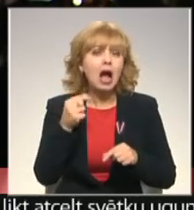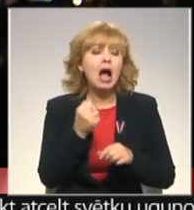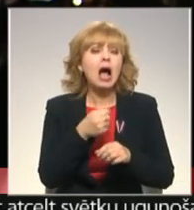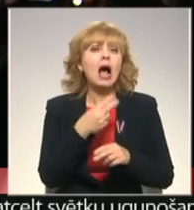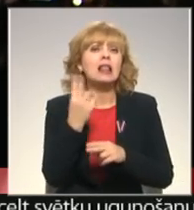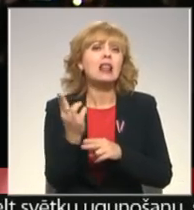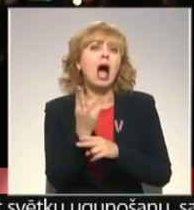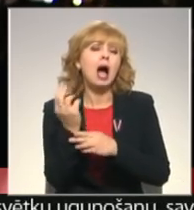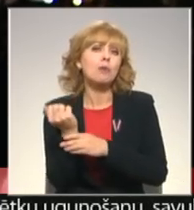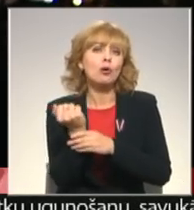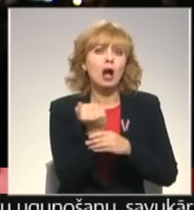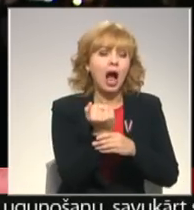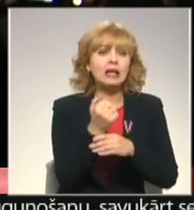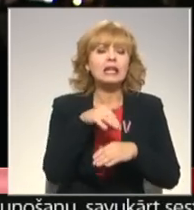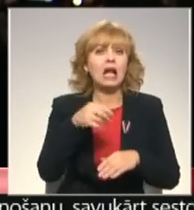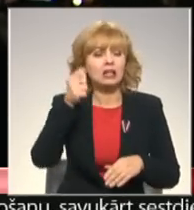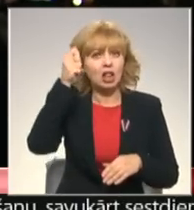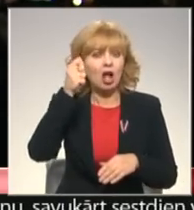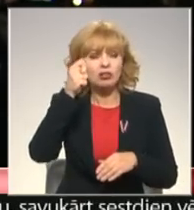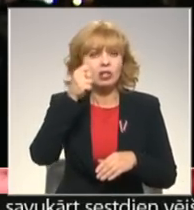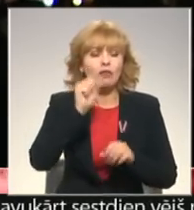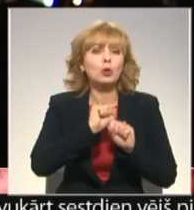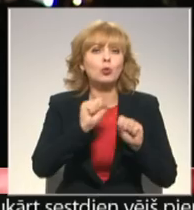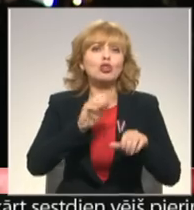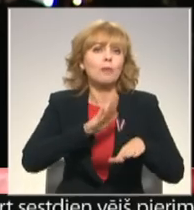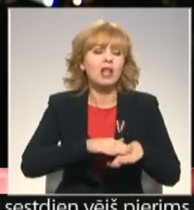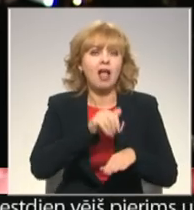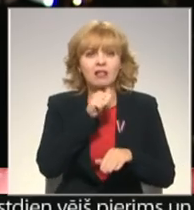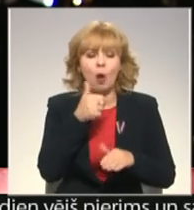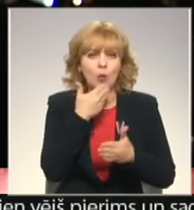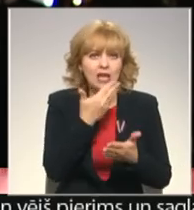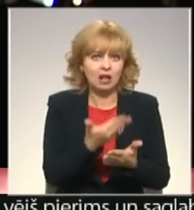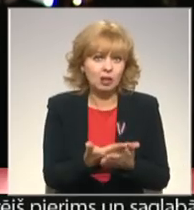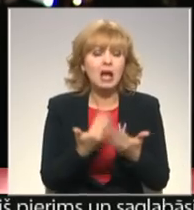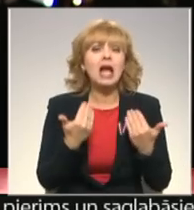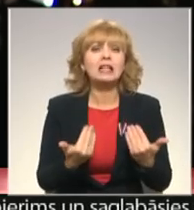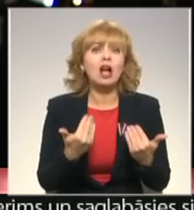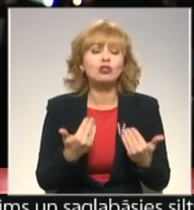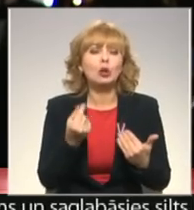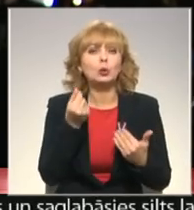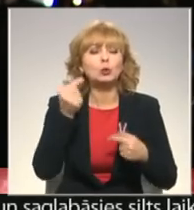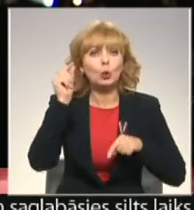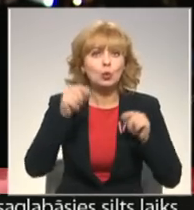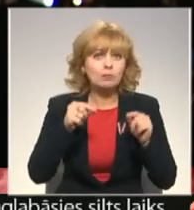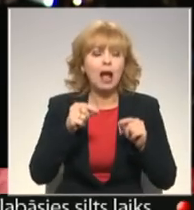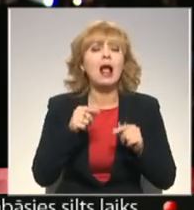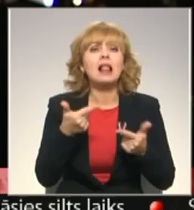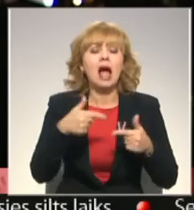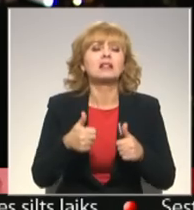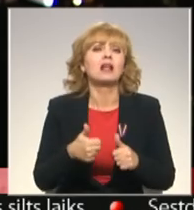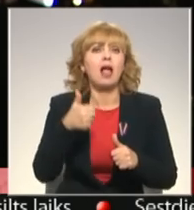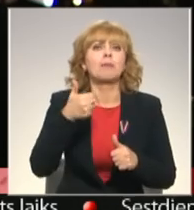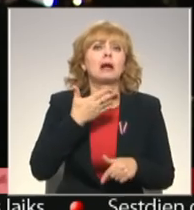dēļ iecer lietussargiem īsti nav ieteicama šobrīd tikai nedaudz brīžiem uzpilina tā kā laikapstākļi noteikti ir patīkamāki jebkurā